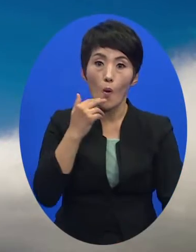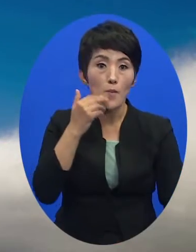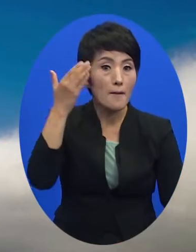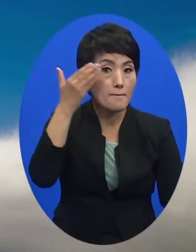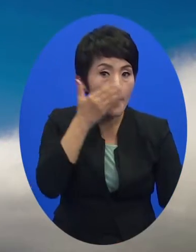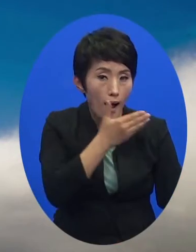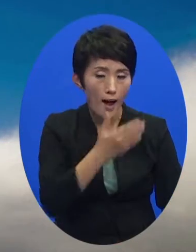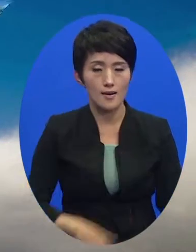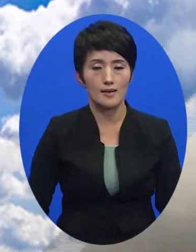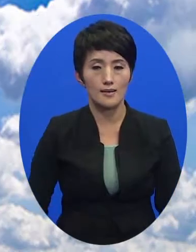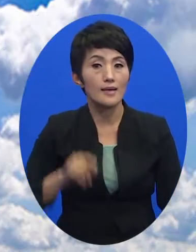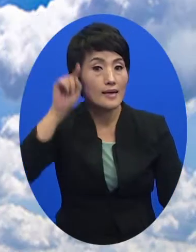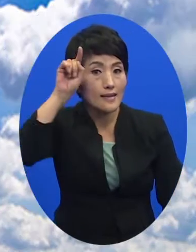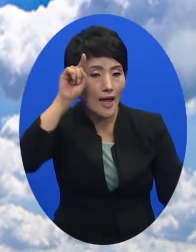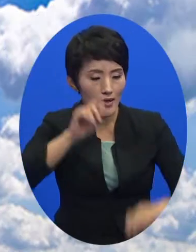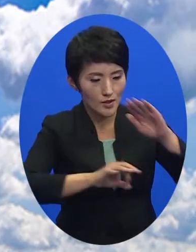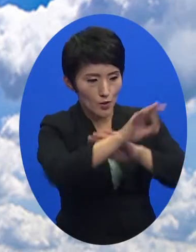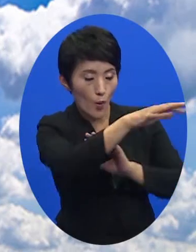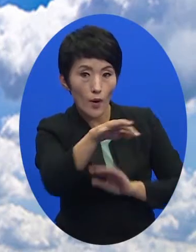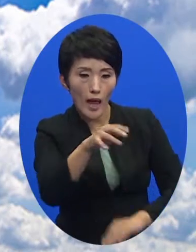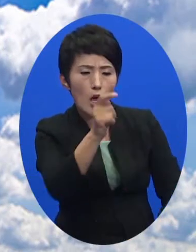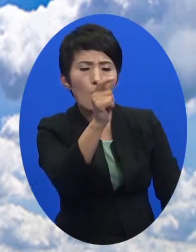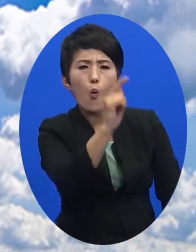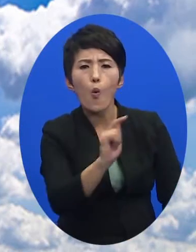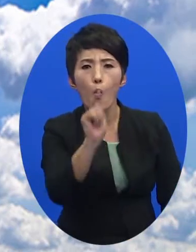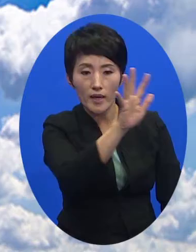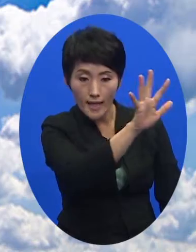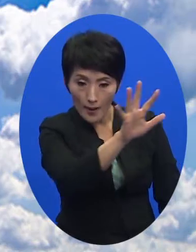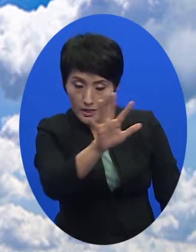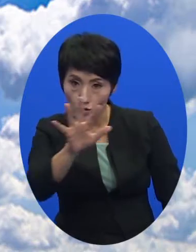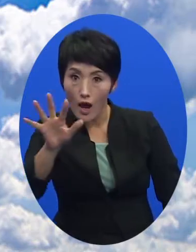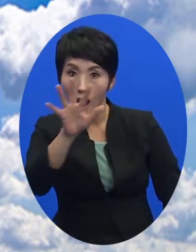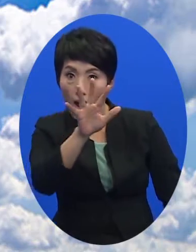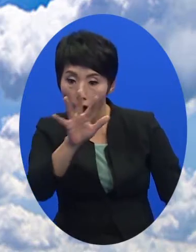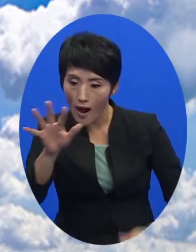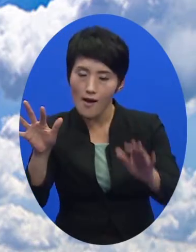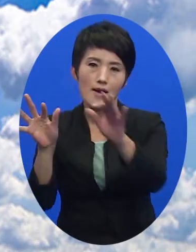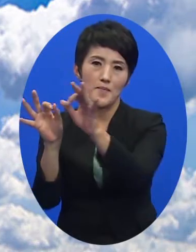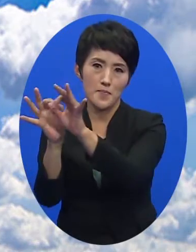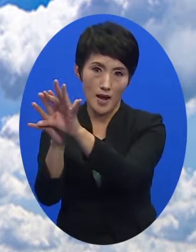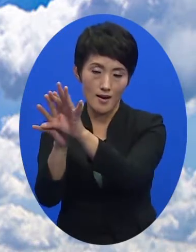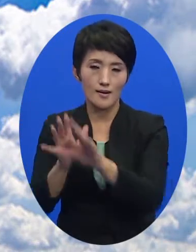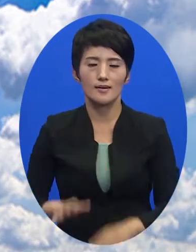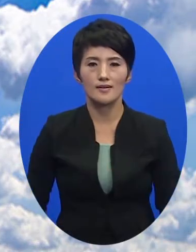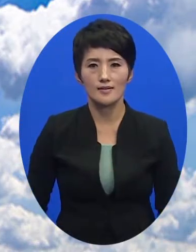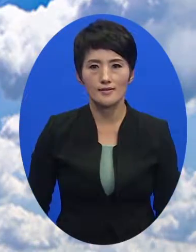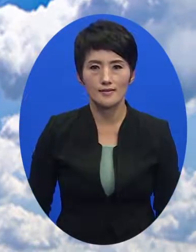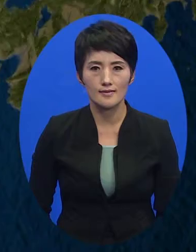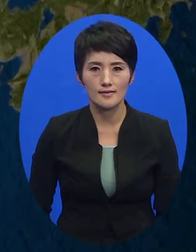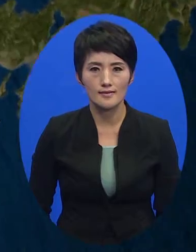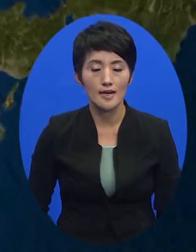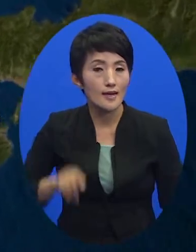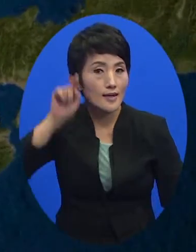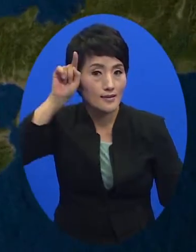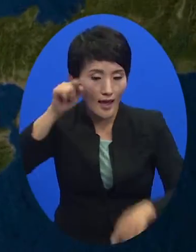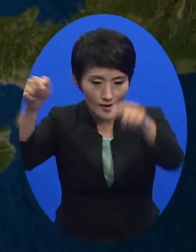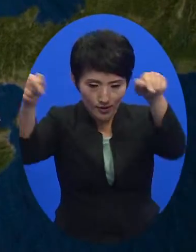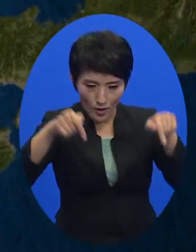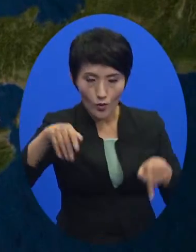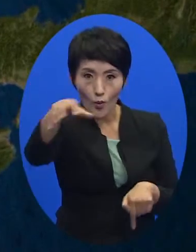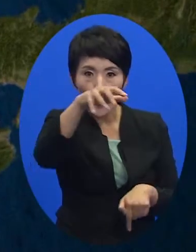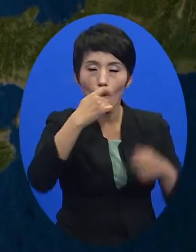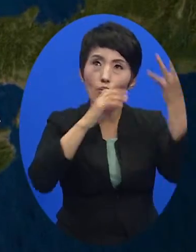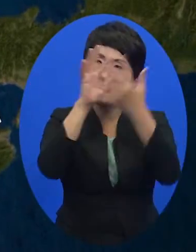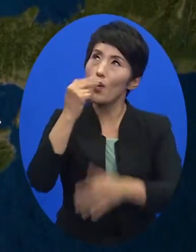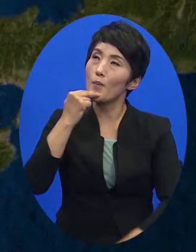보이고 있습니다. 내일은 동해상에 위치한 고기압의 영향을 받다가 점차 그 가장자리에 들겠습니다. 내일도